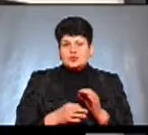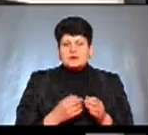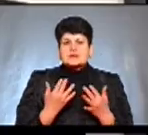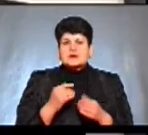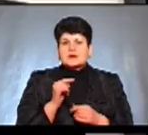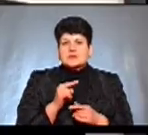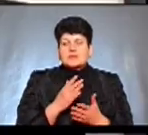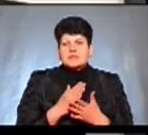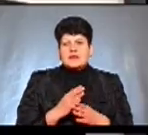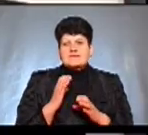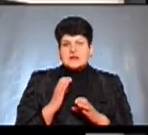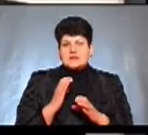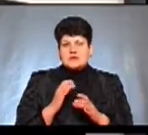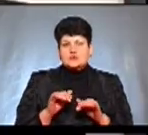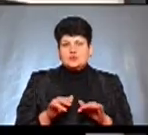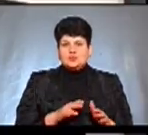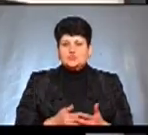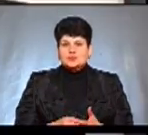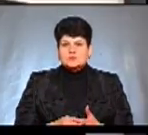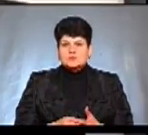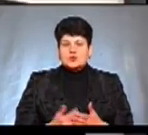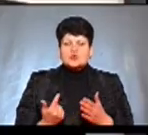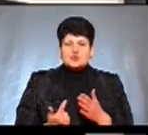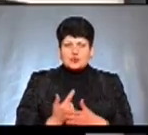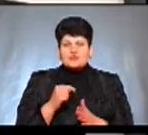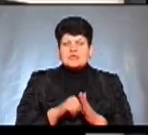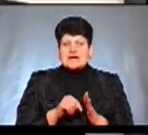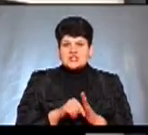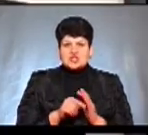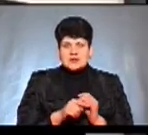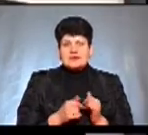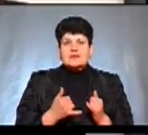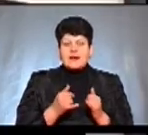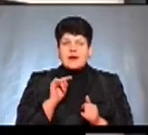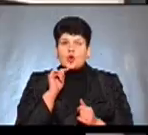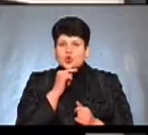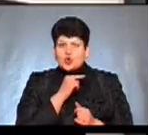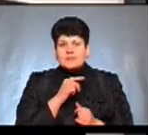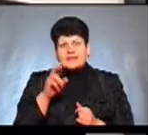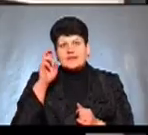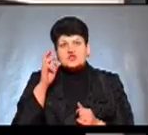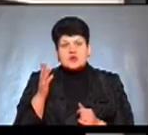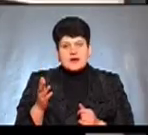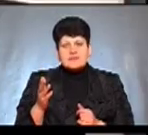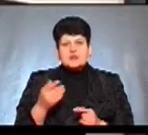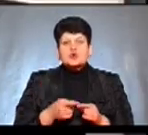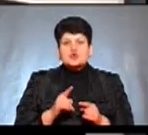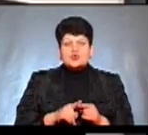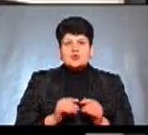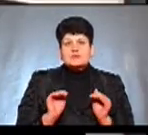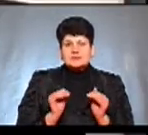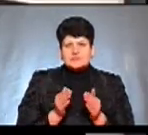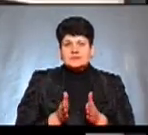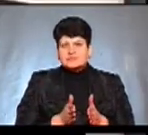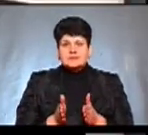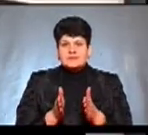йдуть вантажного руху, то, вантажних потягів. Тому, знову-таки, значення для економіки держави оцього невеличкого